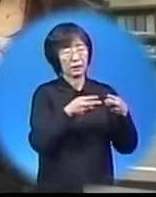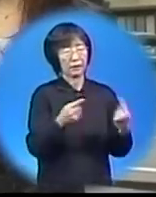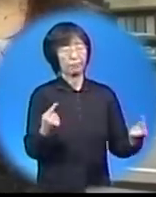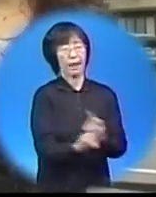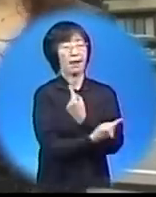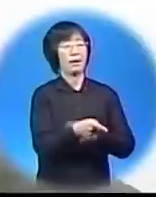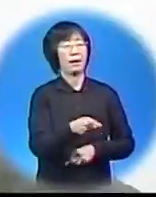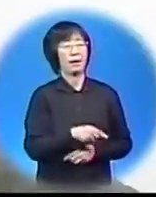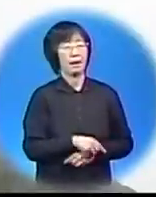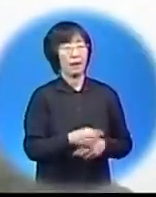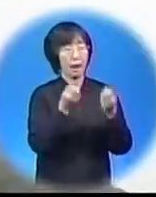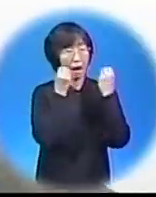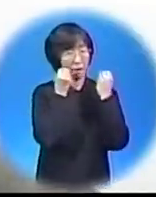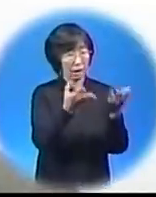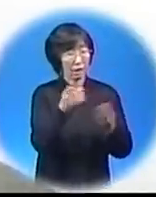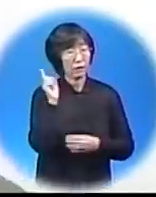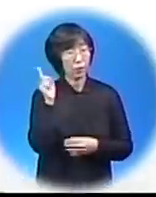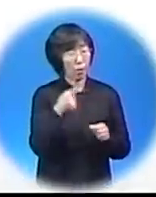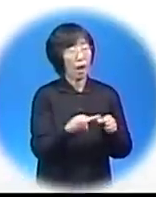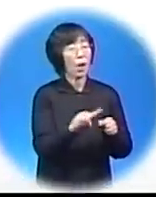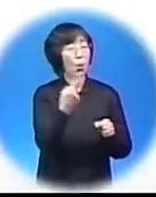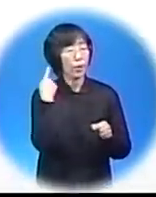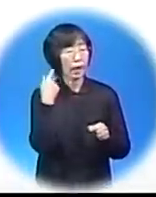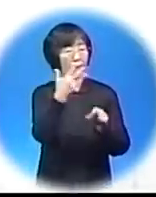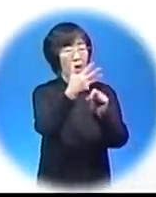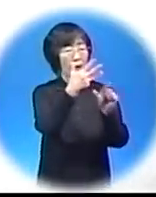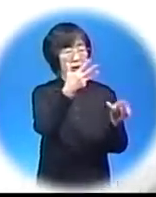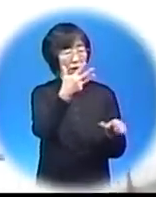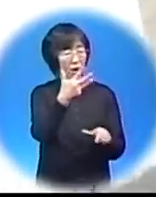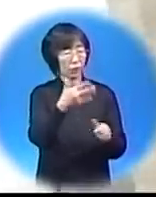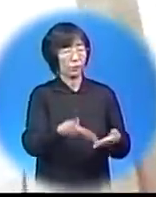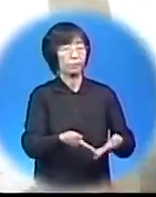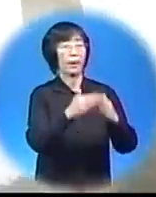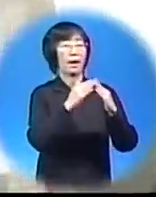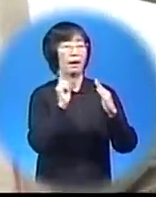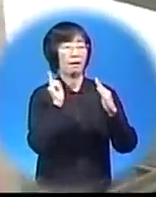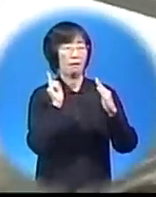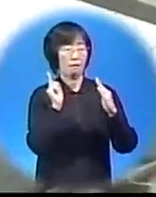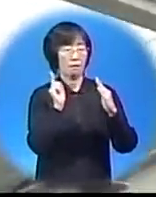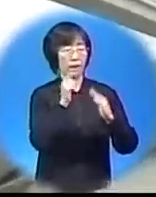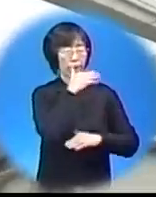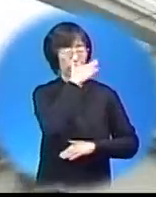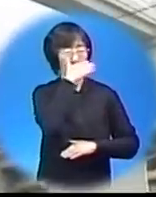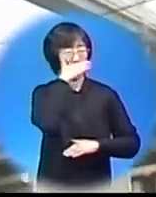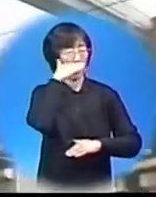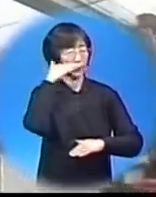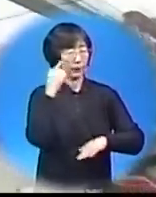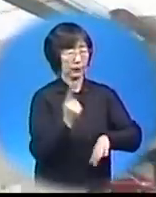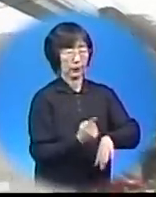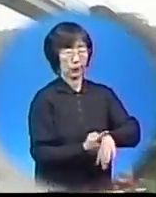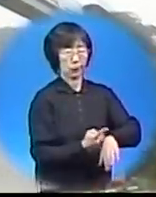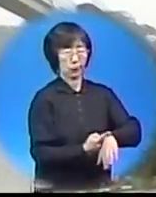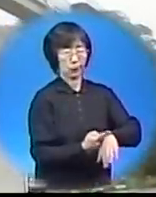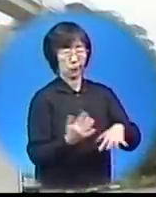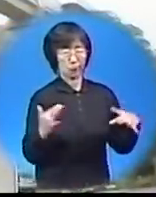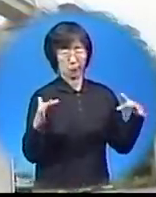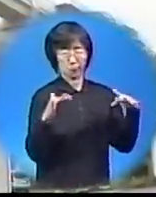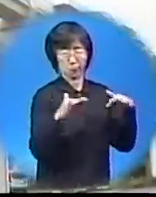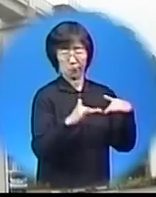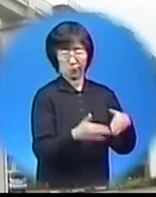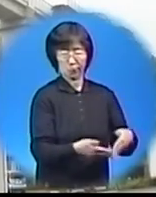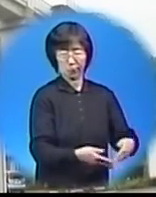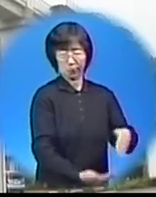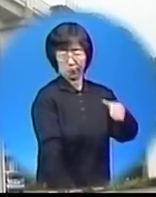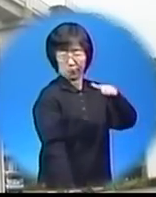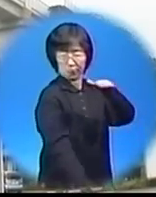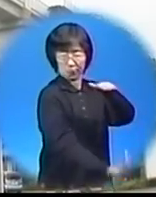で、この新しいコンクリート橋は去年の8月に、立派に完成をいたしました。本当素晴らしい